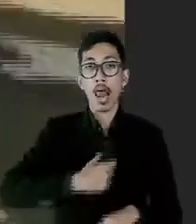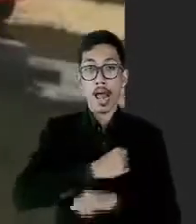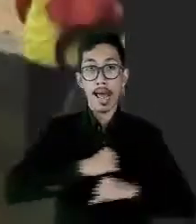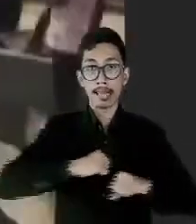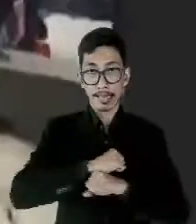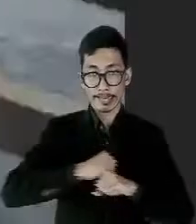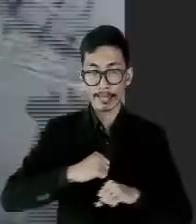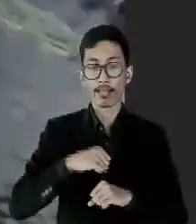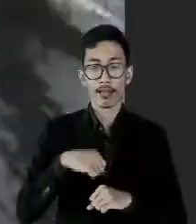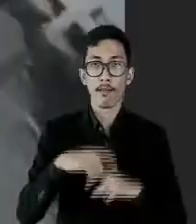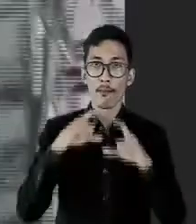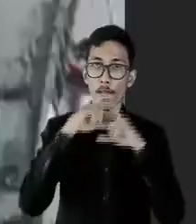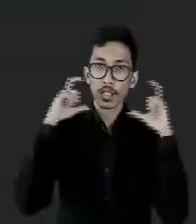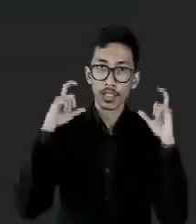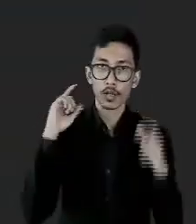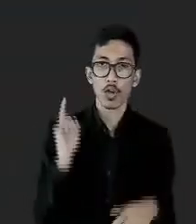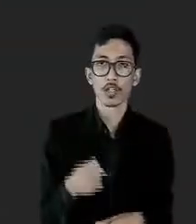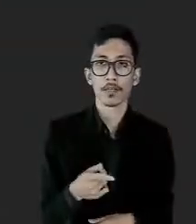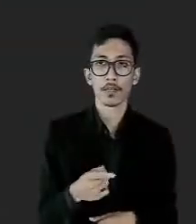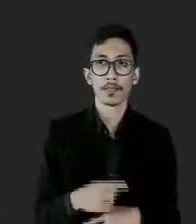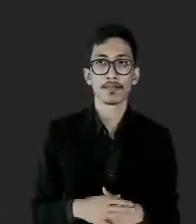masker ya Bapak Ibu. Dan